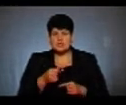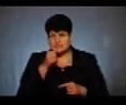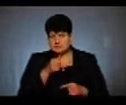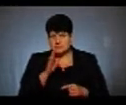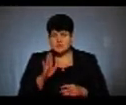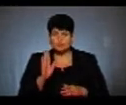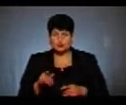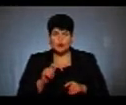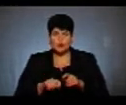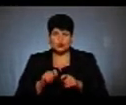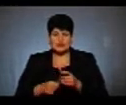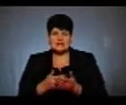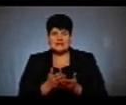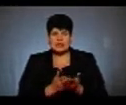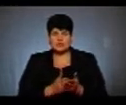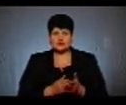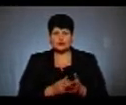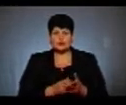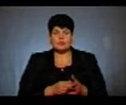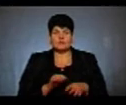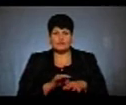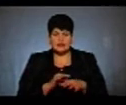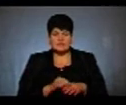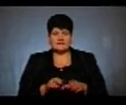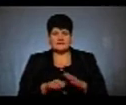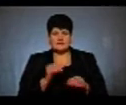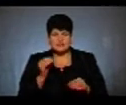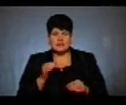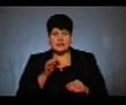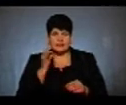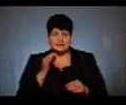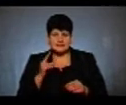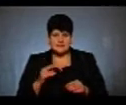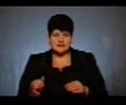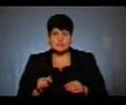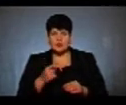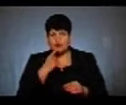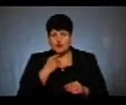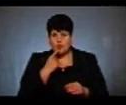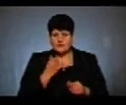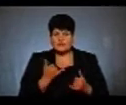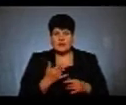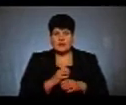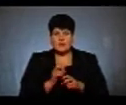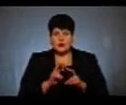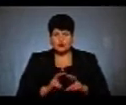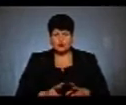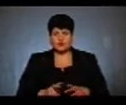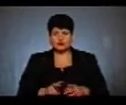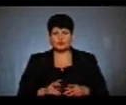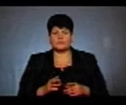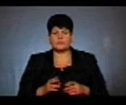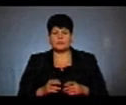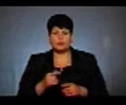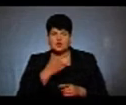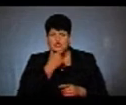за її якостю проведення. Це буде відстріл лисиць, відбір крові і відбір фрагменту нижньої щелепи для лабораторного дослідження. На